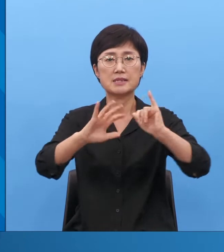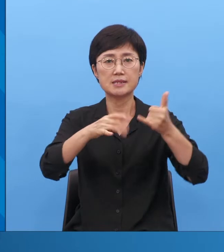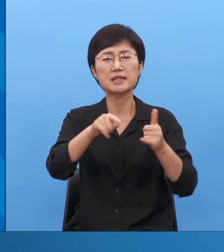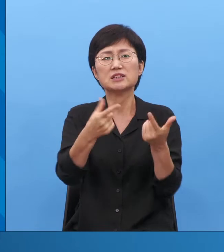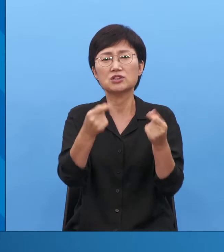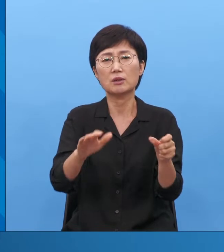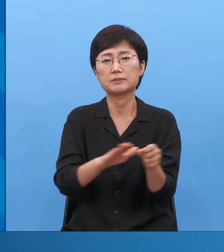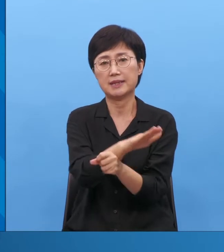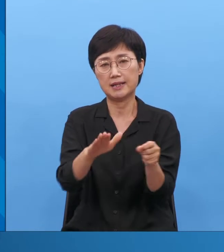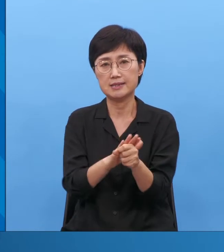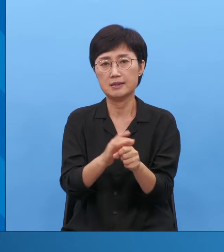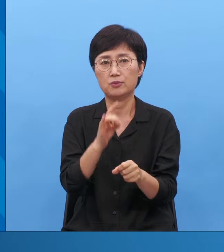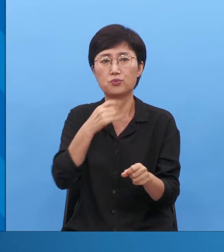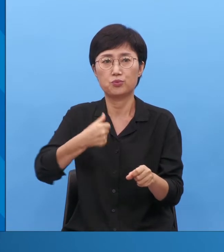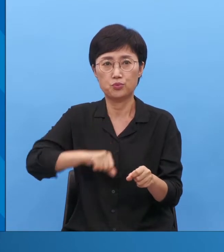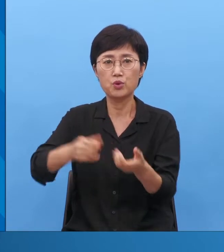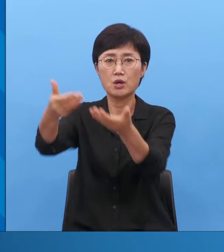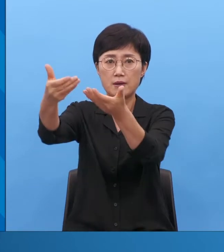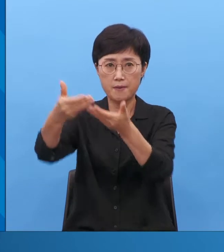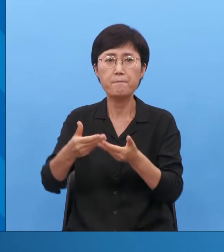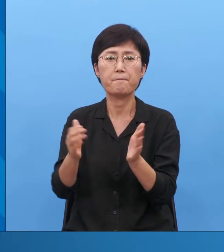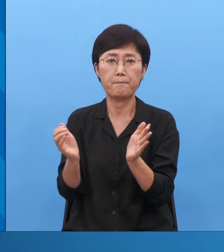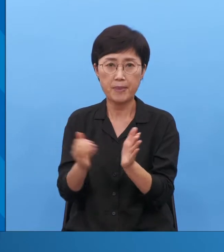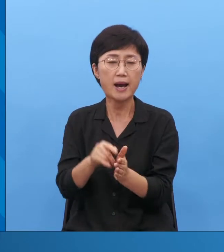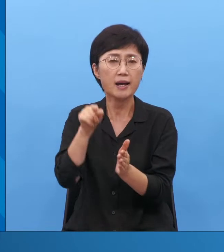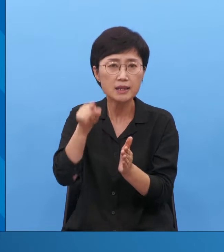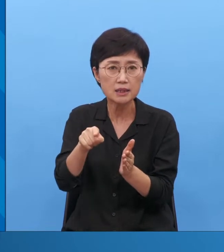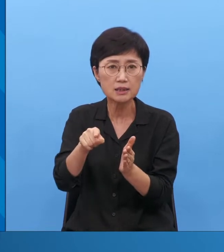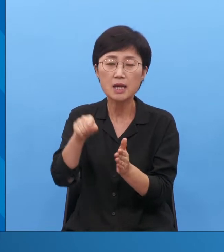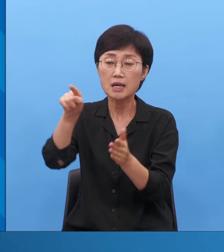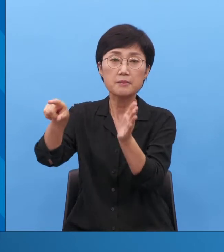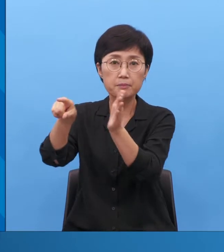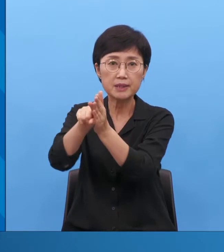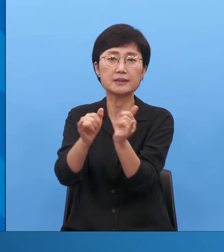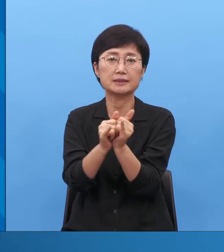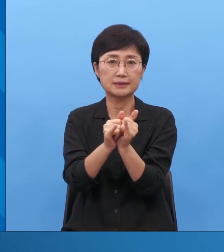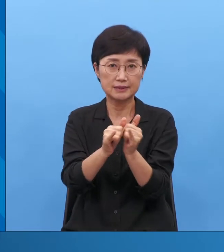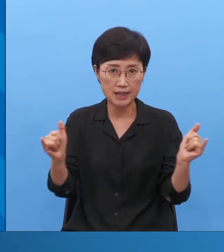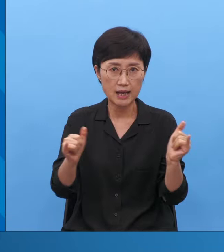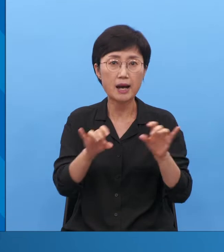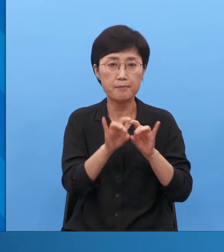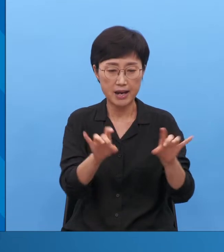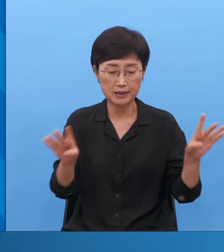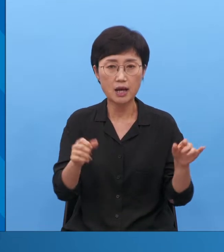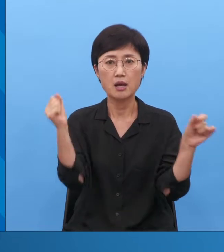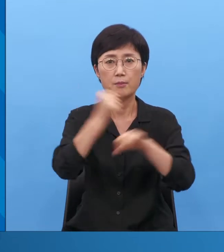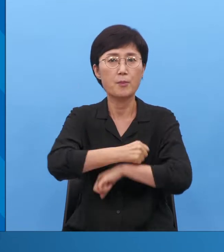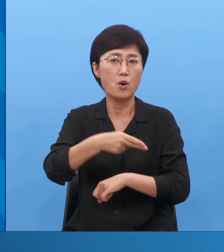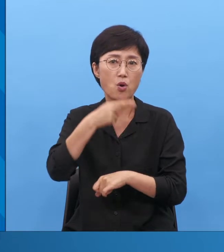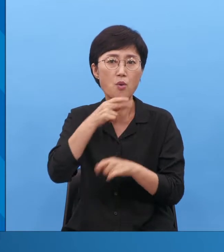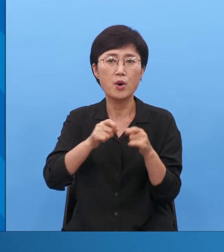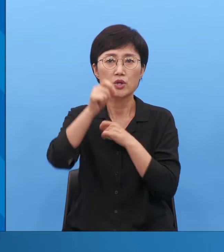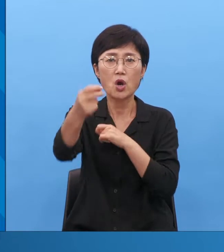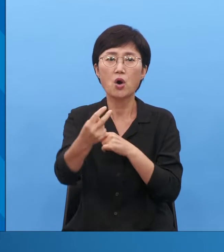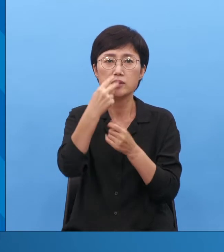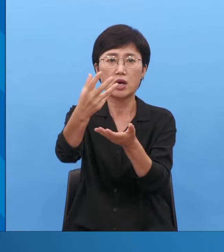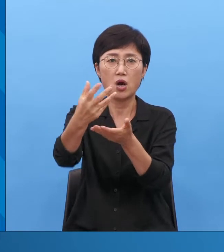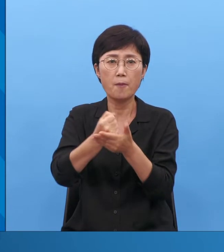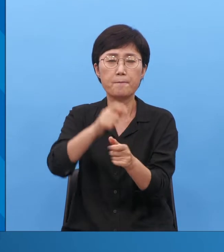하나님이 세상을 이처럼 사랑하사 독생자를 주셨으니 이는 그를 믿는 자마다 멸망하지